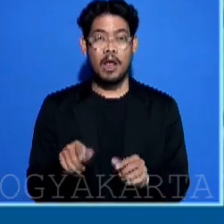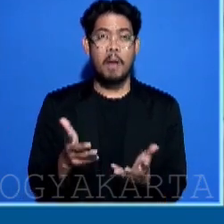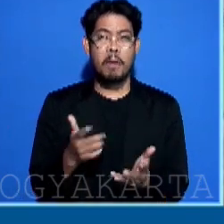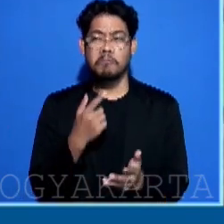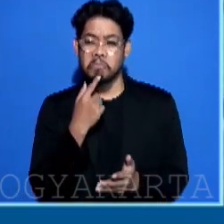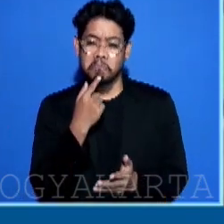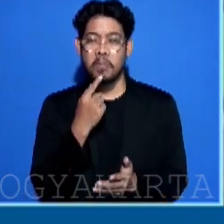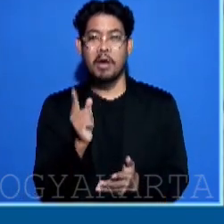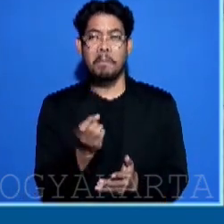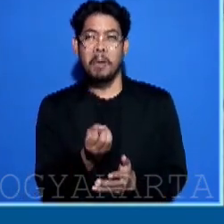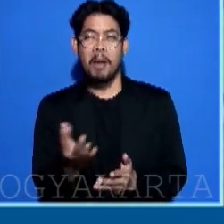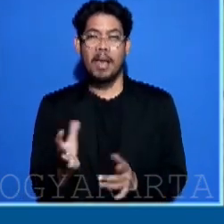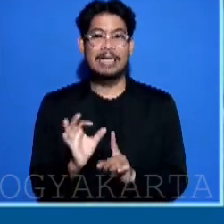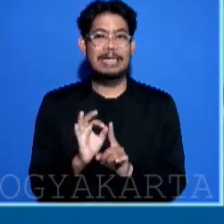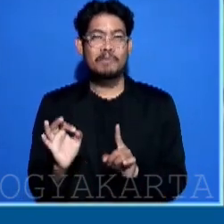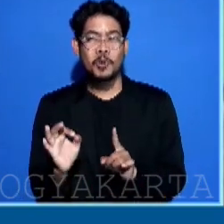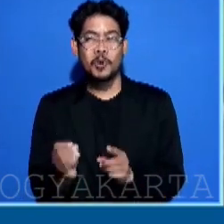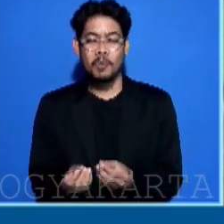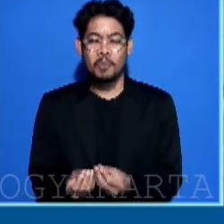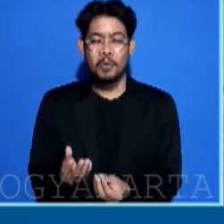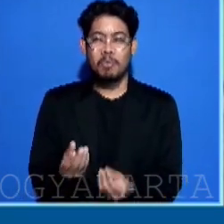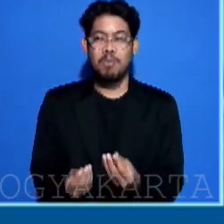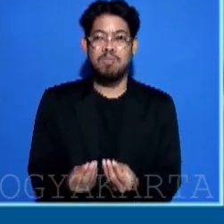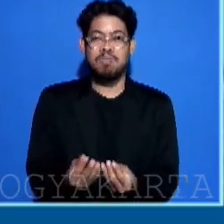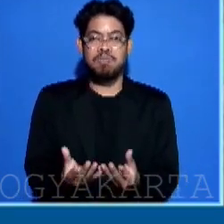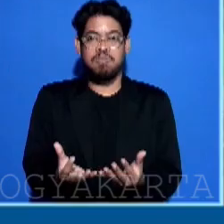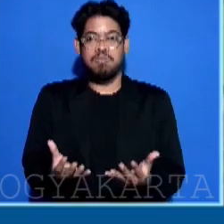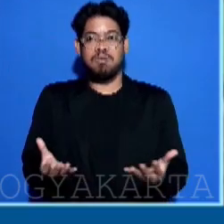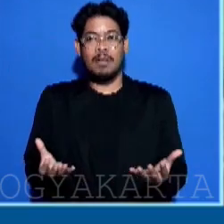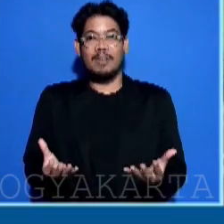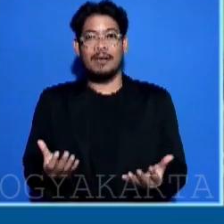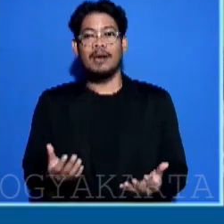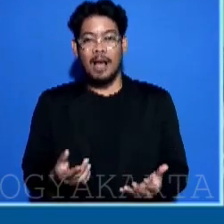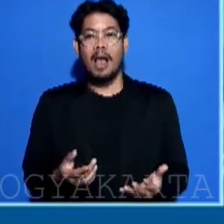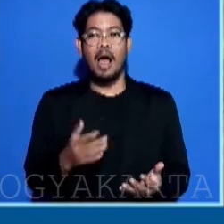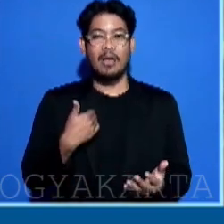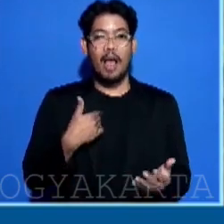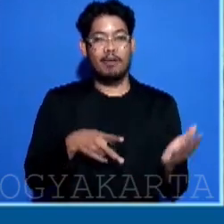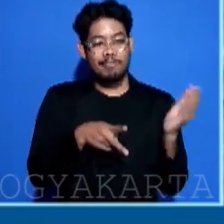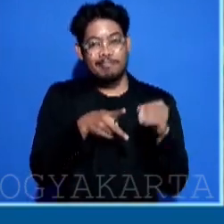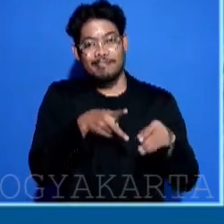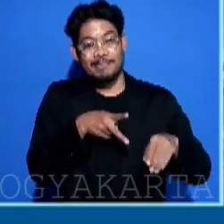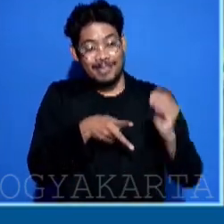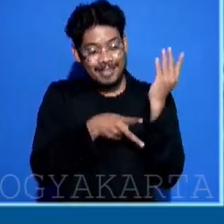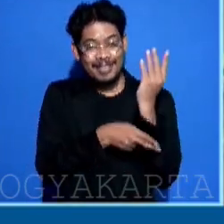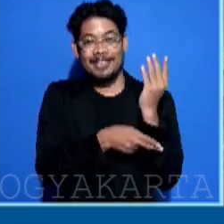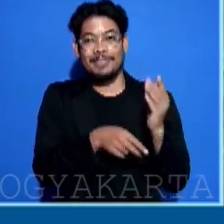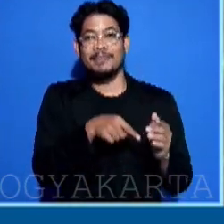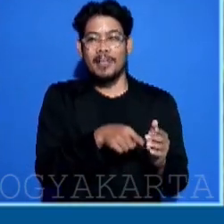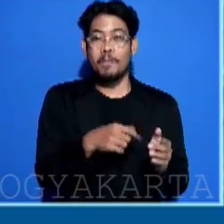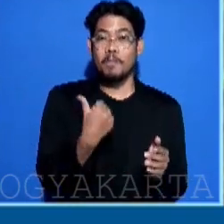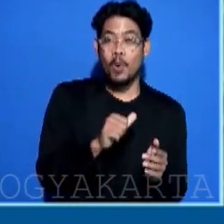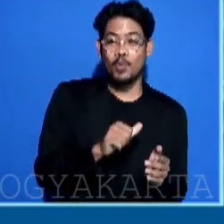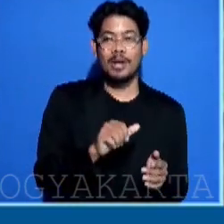Wini nanem MRI Menik kados dene nanem suruh lumantar stek batang taneman MRI ingkang umuripun nembe Ang Wulan